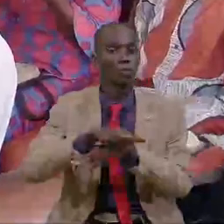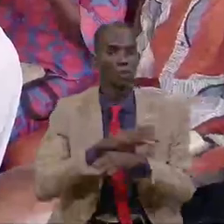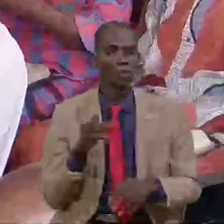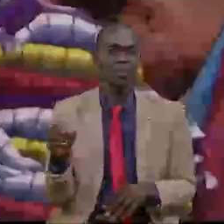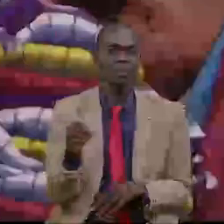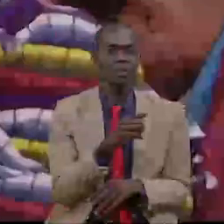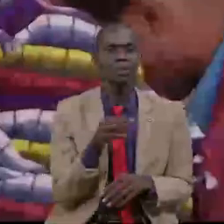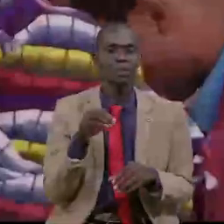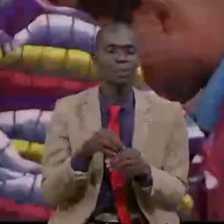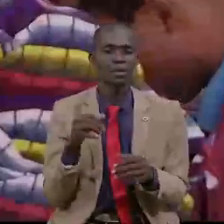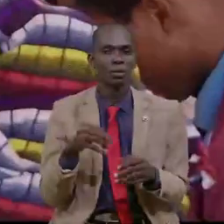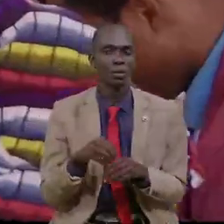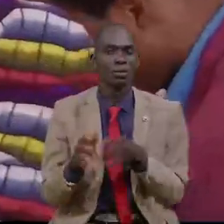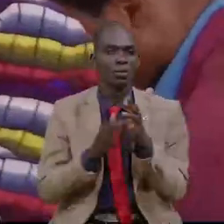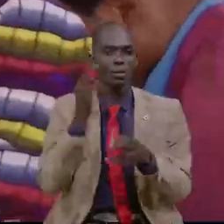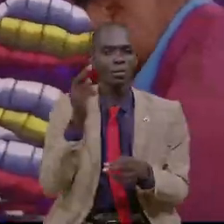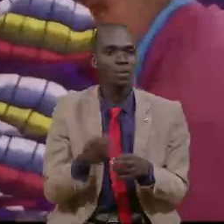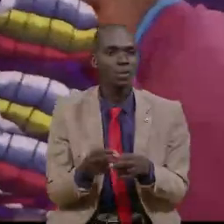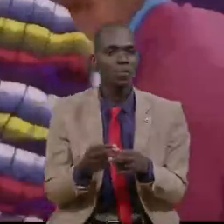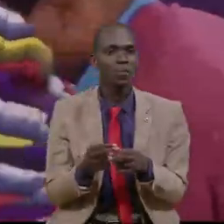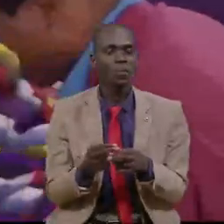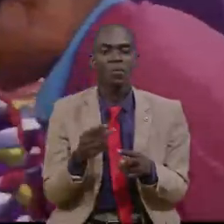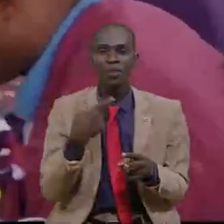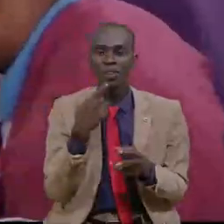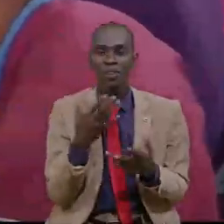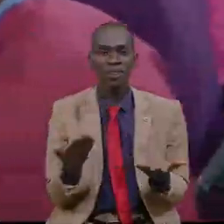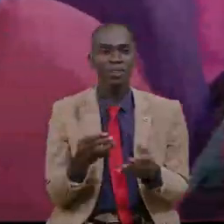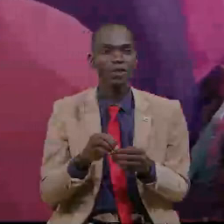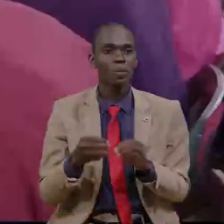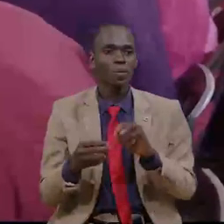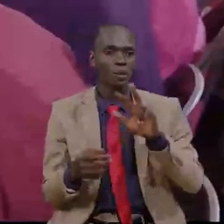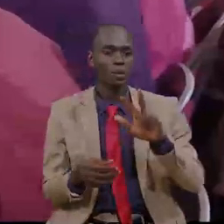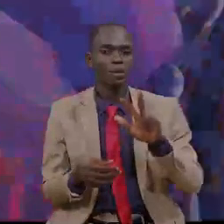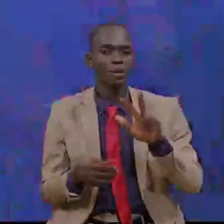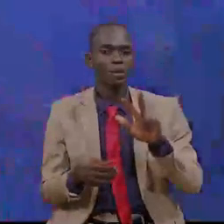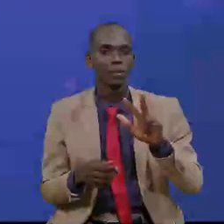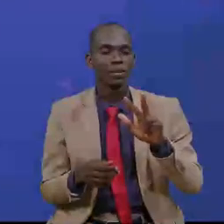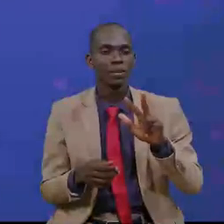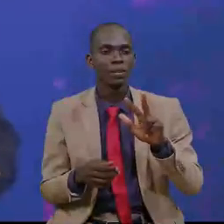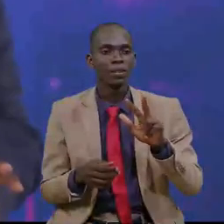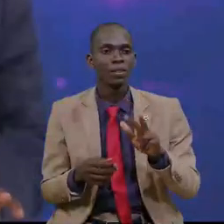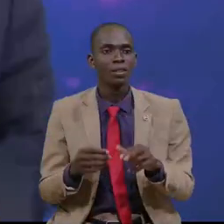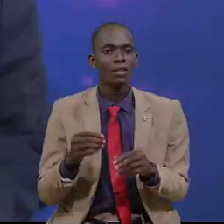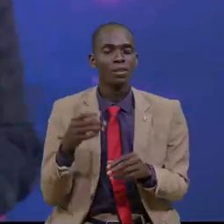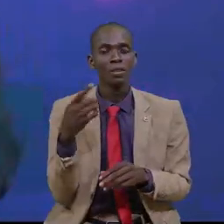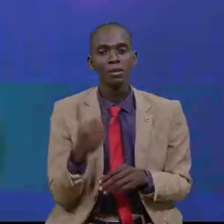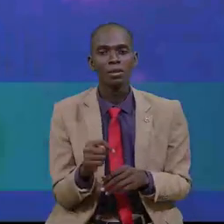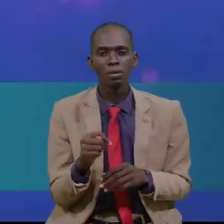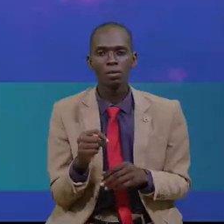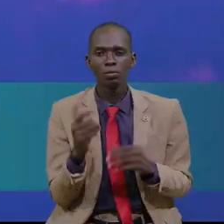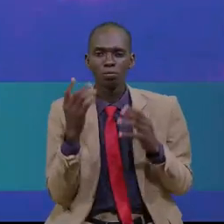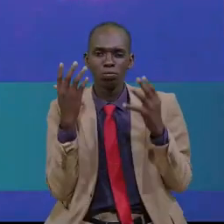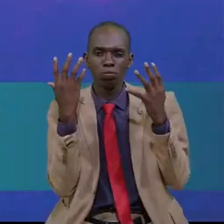croix au nom de Jésus. Troisième élément maintenant, la puissance, la